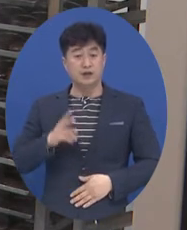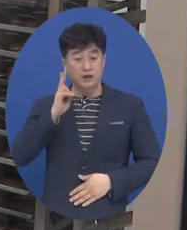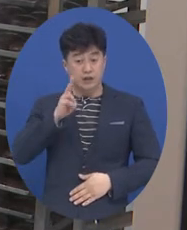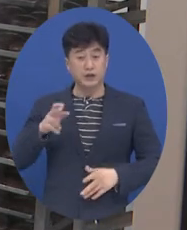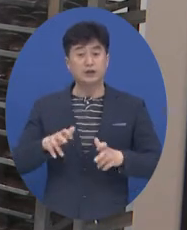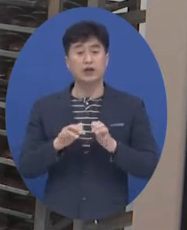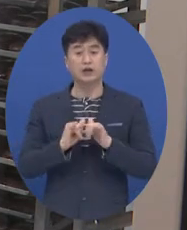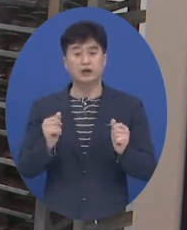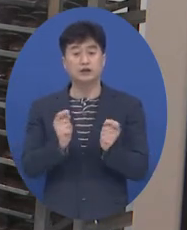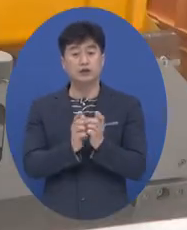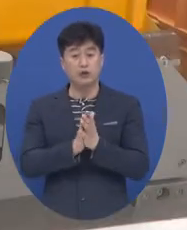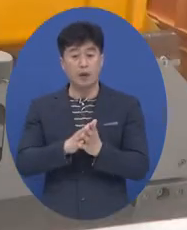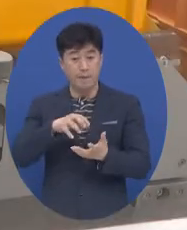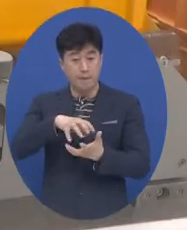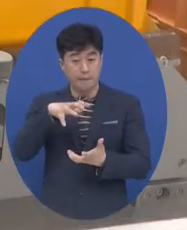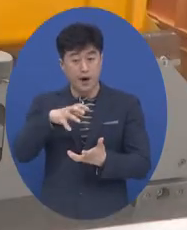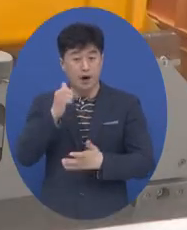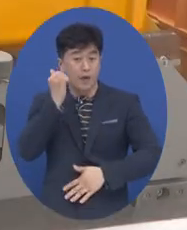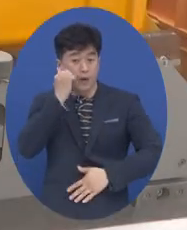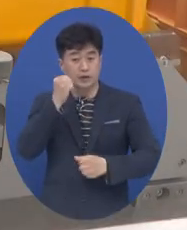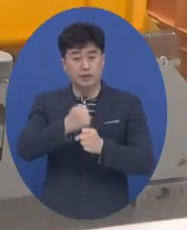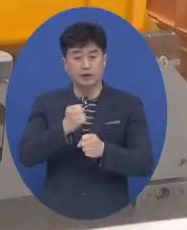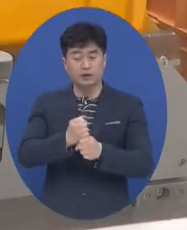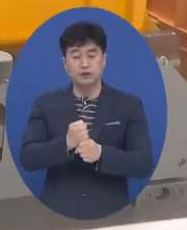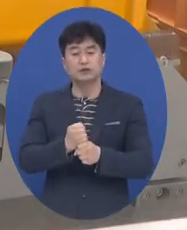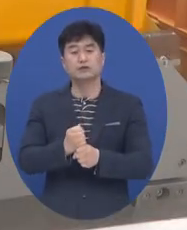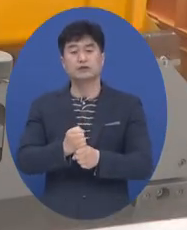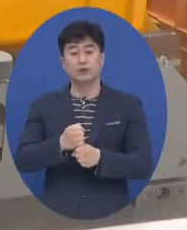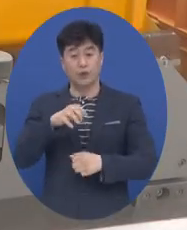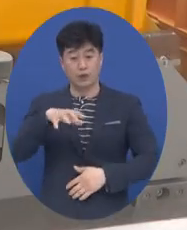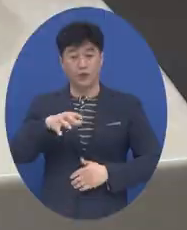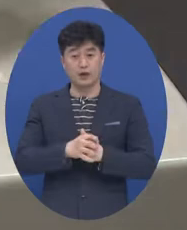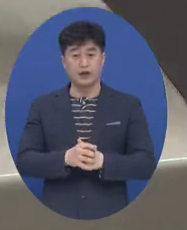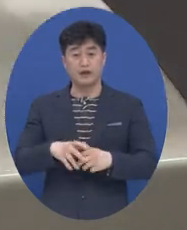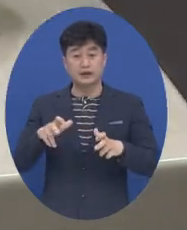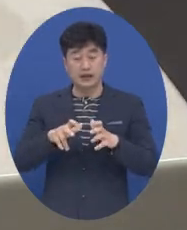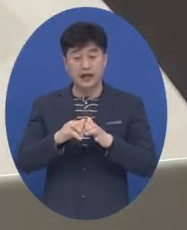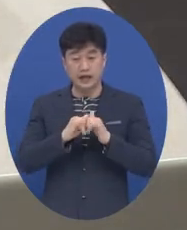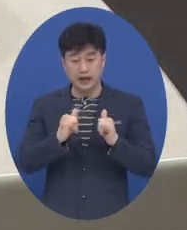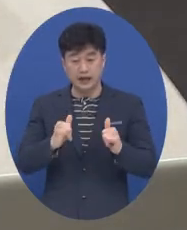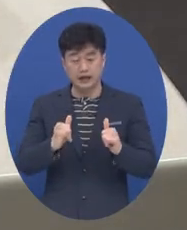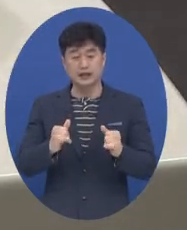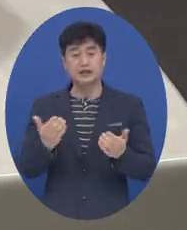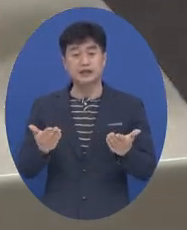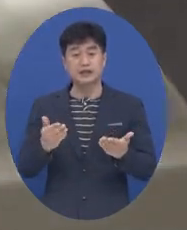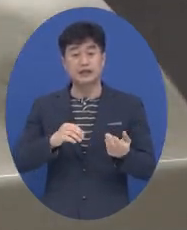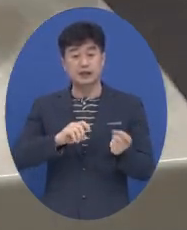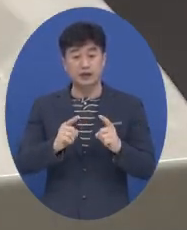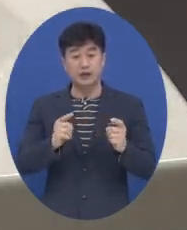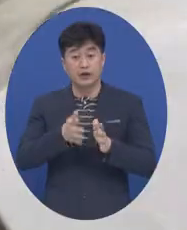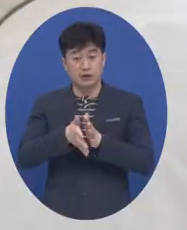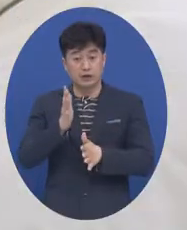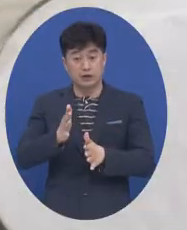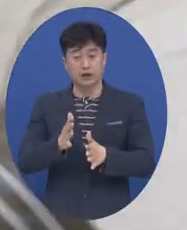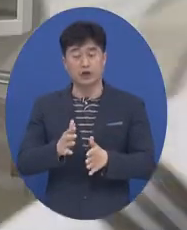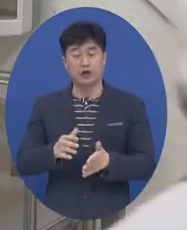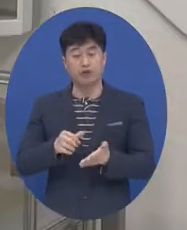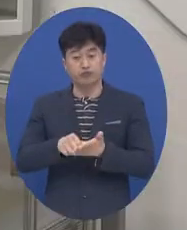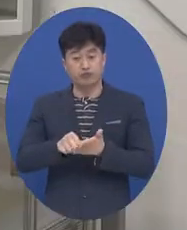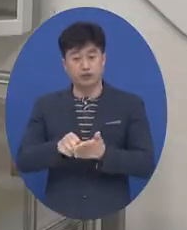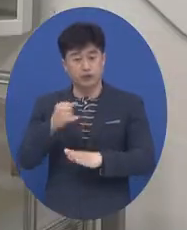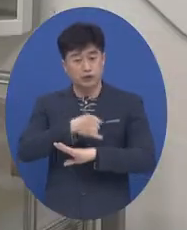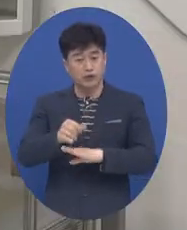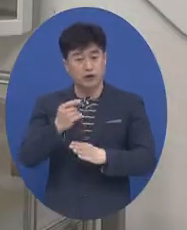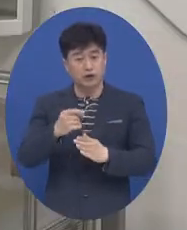충 증 장애인들이 직접 빵이나 쿠키 케이크를 만드는 제과점 입니다 장애인 직업 3월 스탈로 제품디자인을 위한 전문